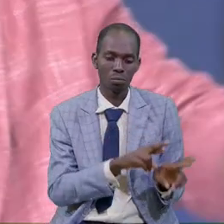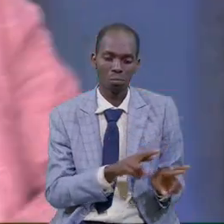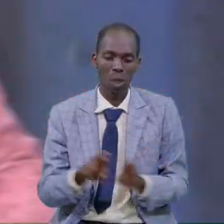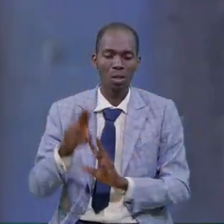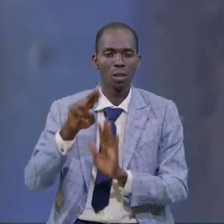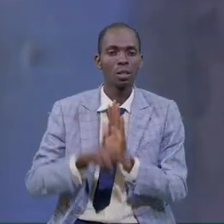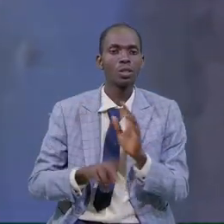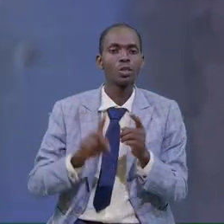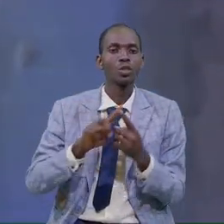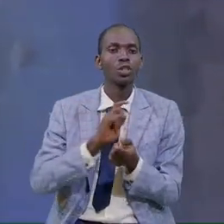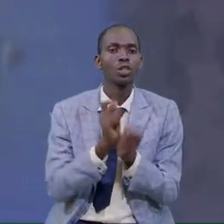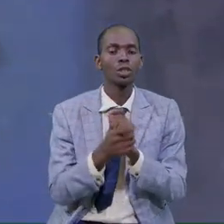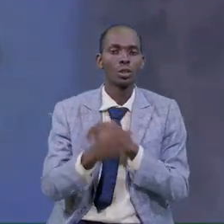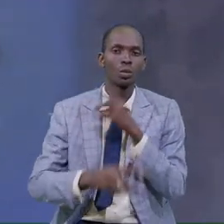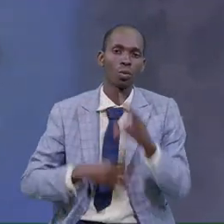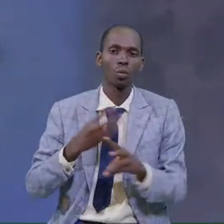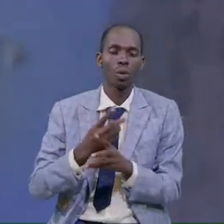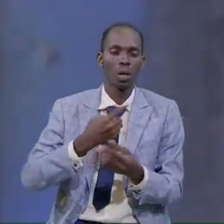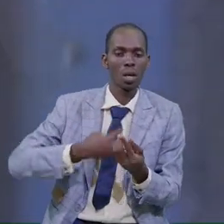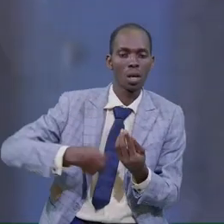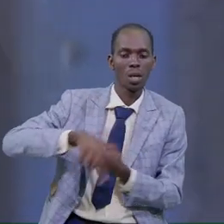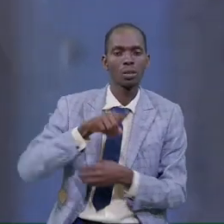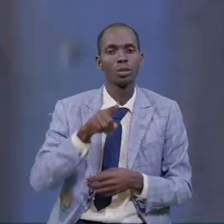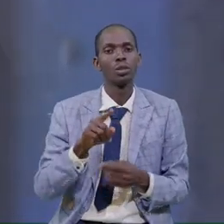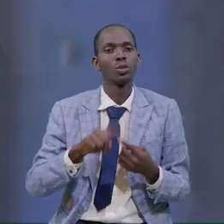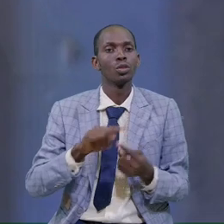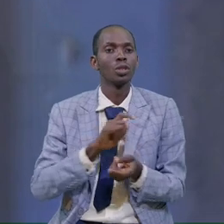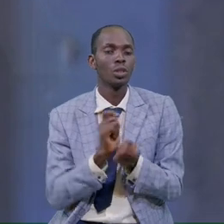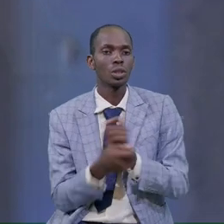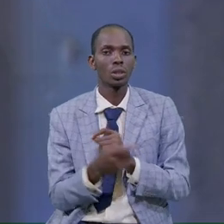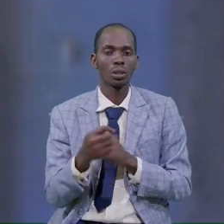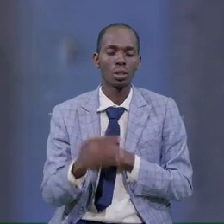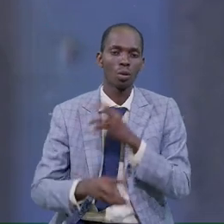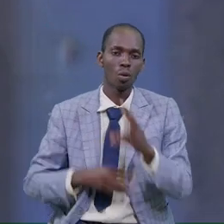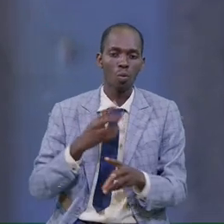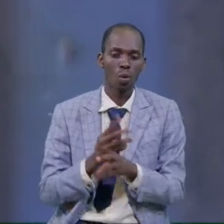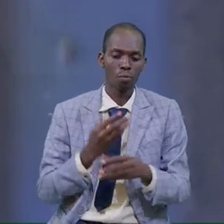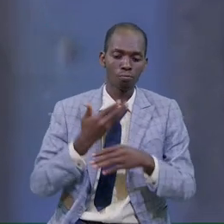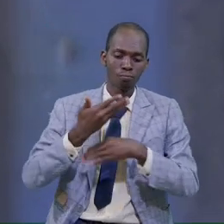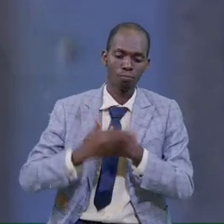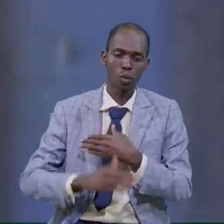le monde autour de toi, pour changer le monde au-delà de toi.